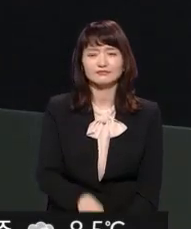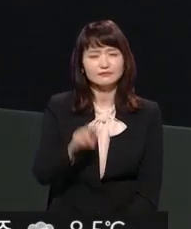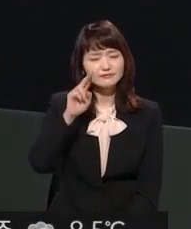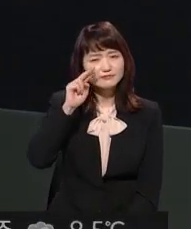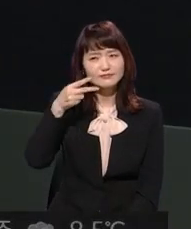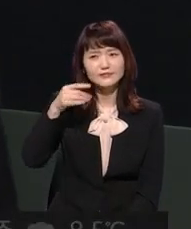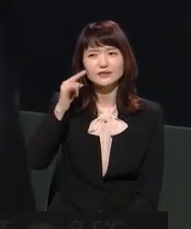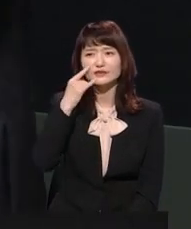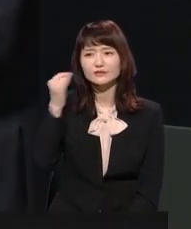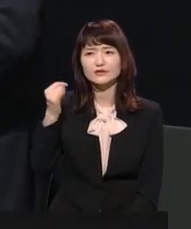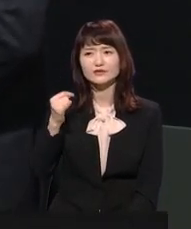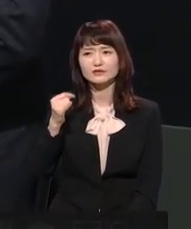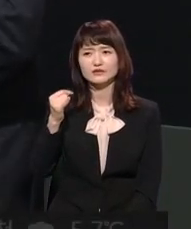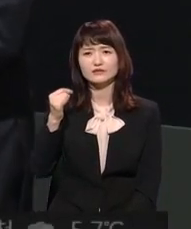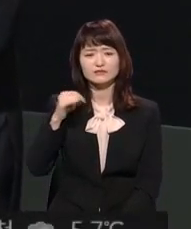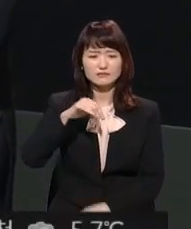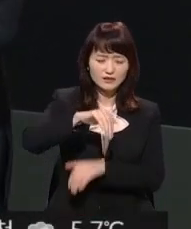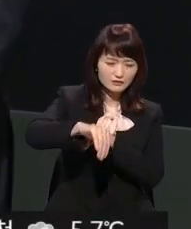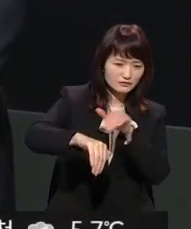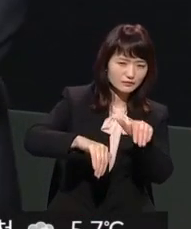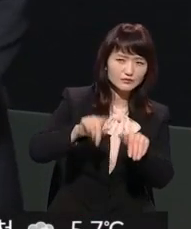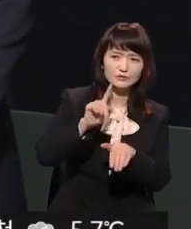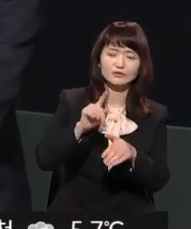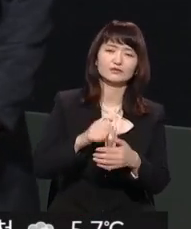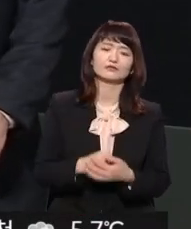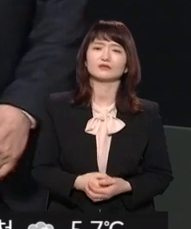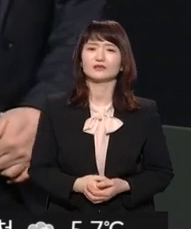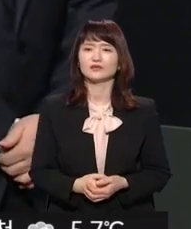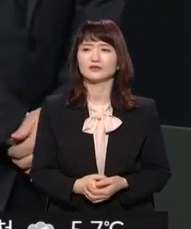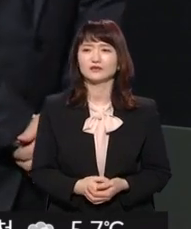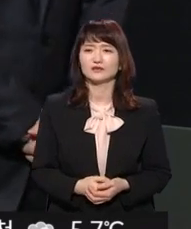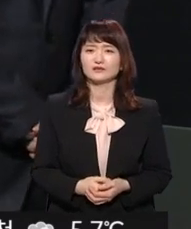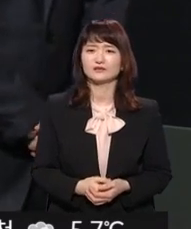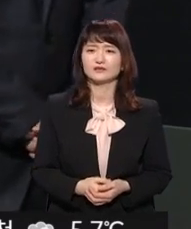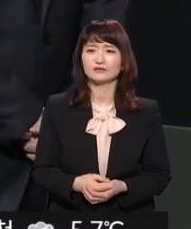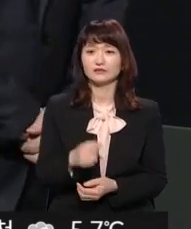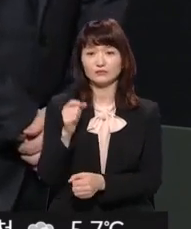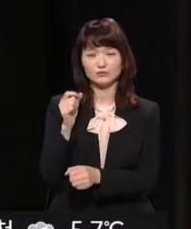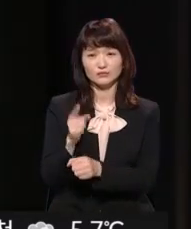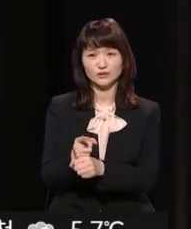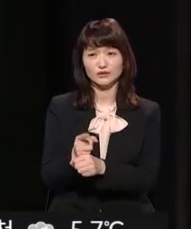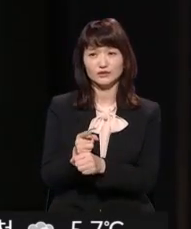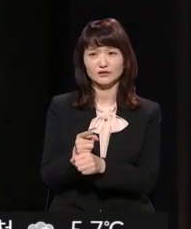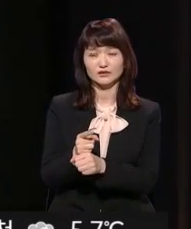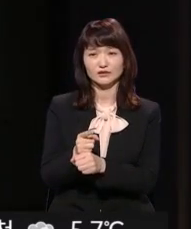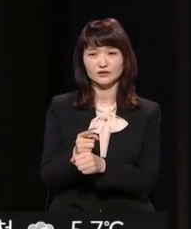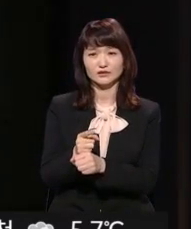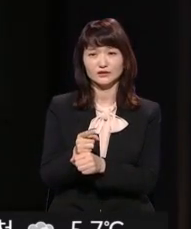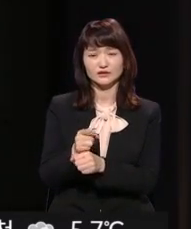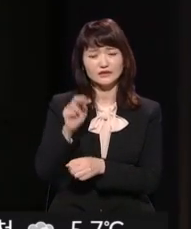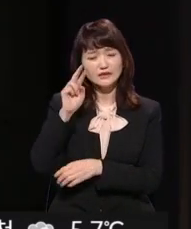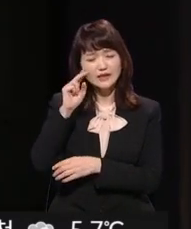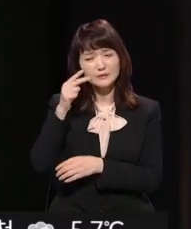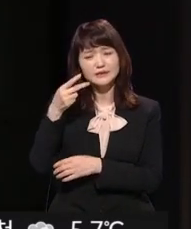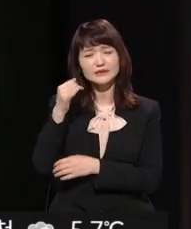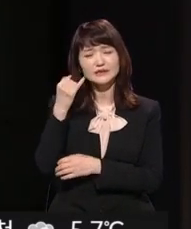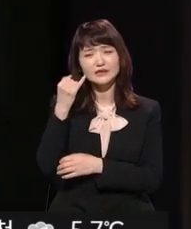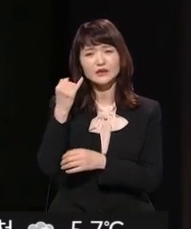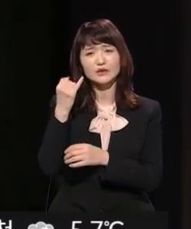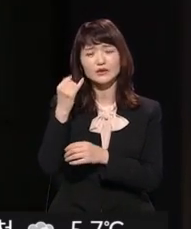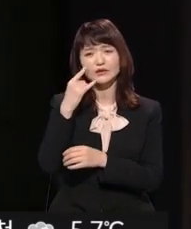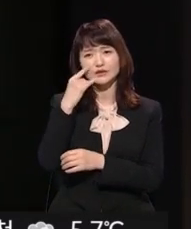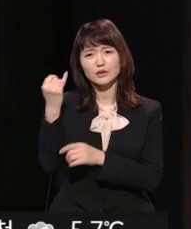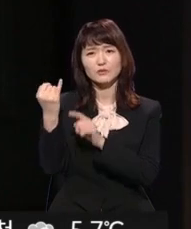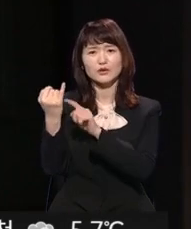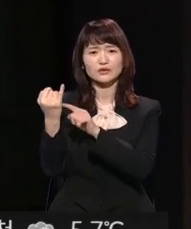예비치모가 벌써 간섭해 야이 도발적인 질문입니다네 벌써부터 참견하는 예비 시어머니 때문에 고민이다 이런 예비